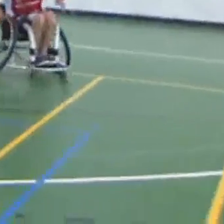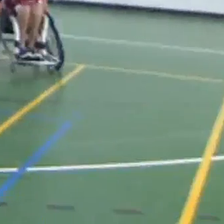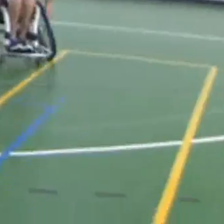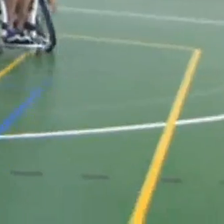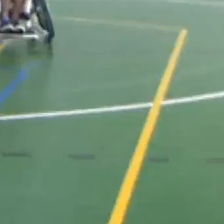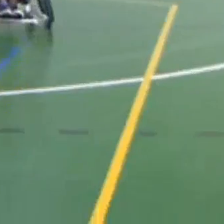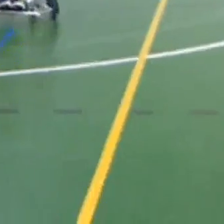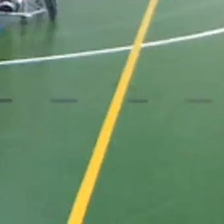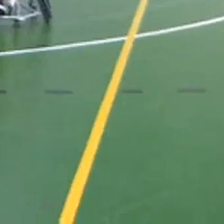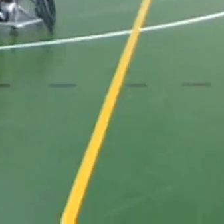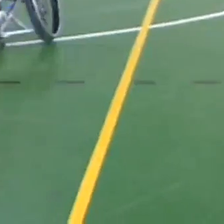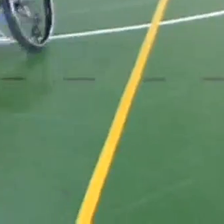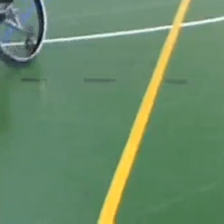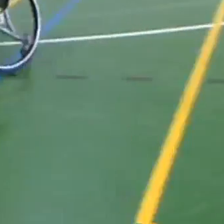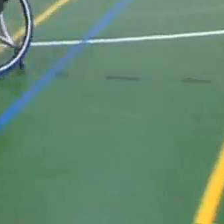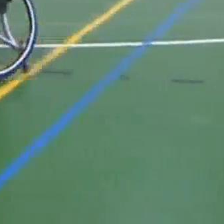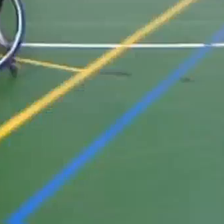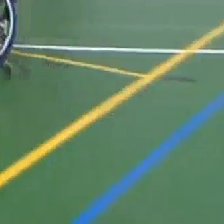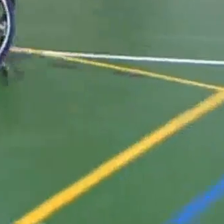Metin'in basketbol maçından görüntüleri.